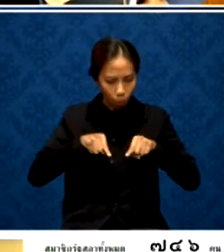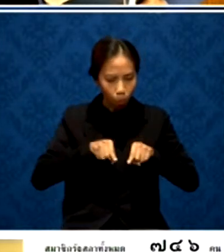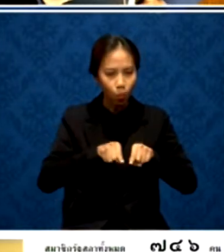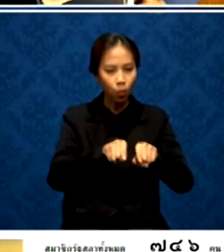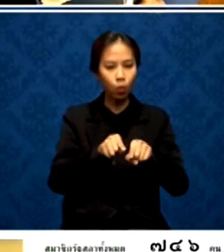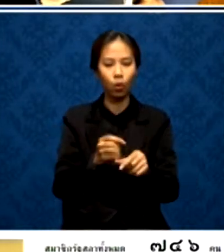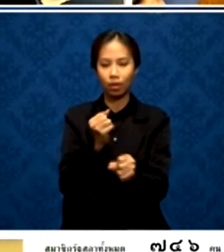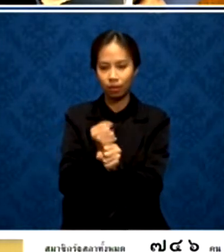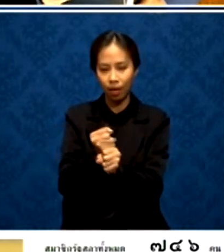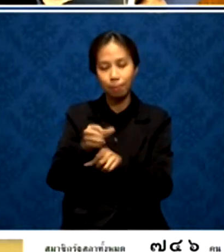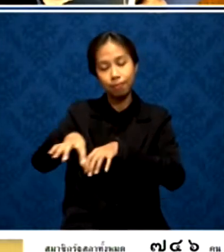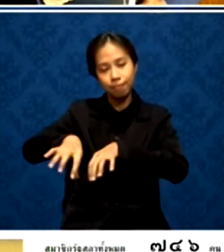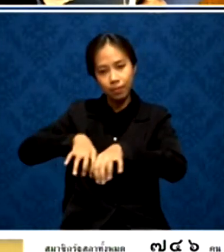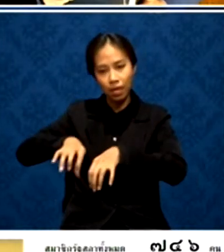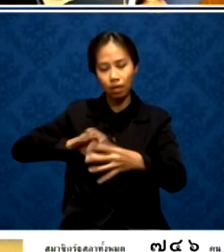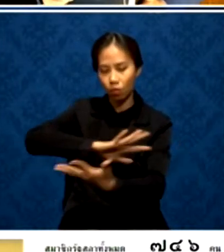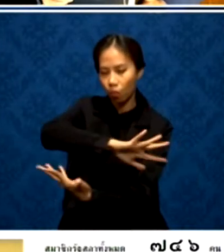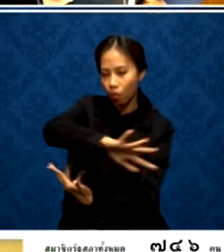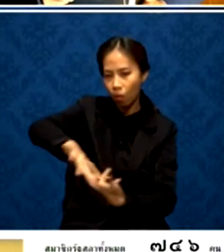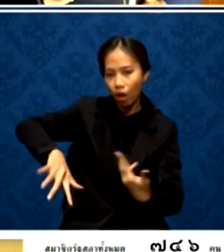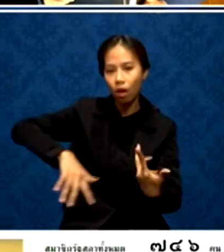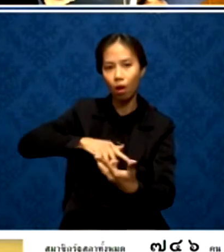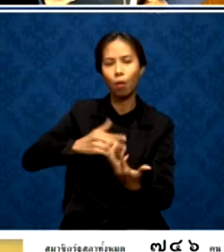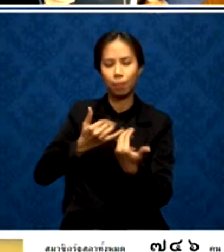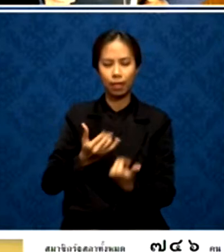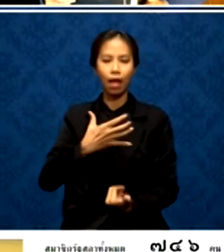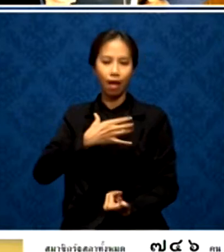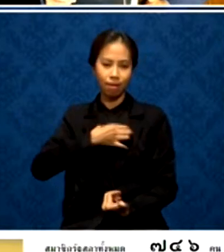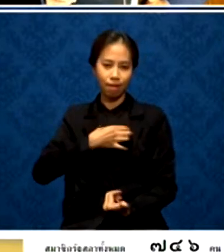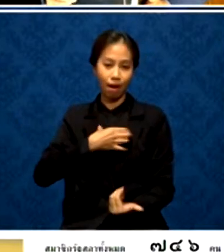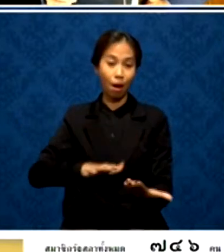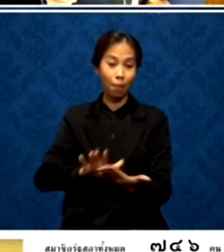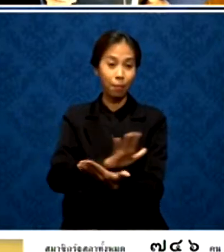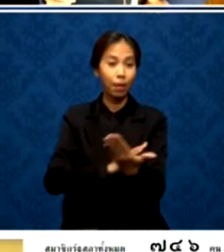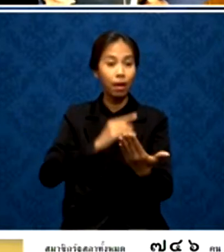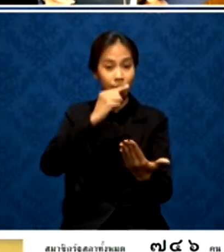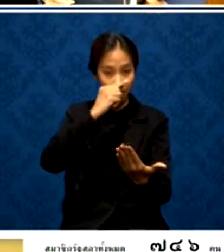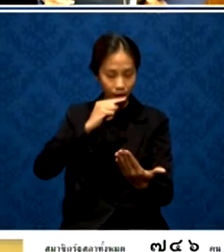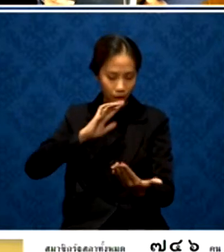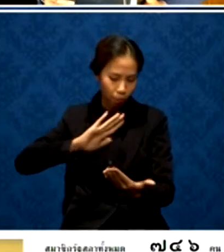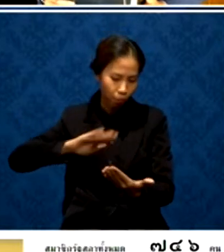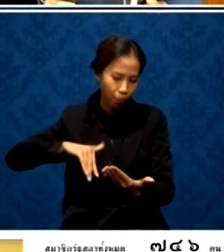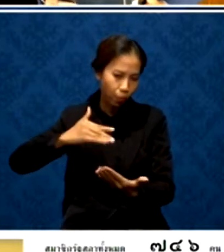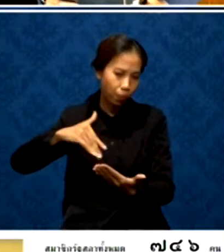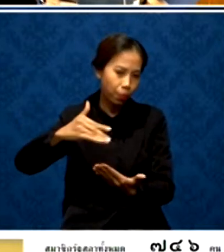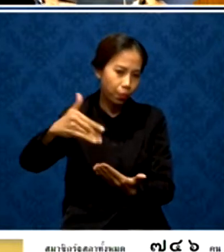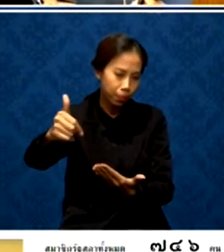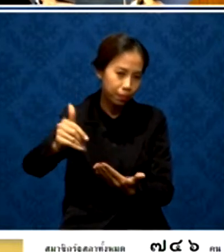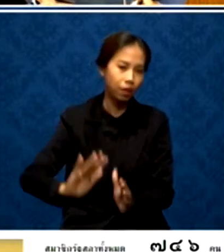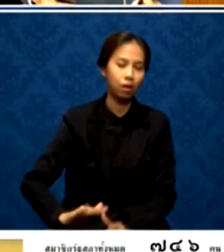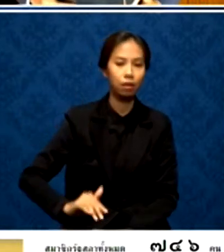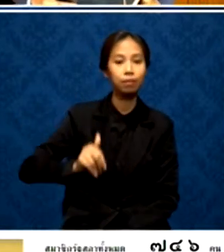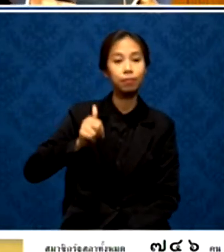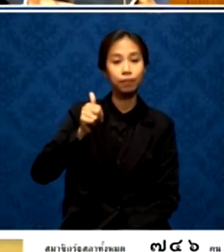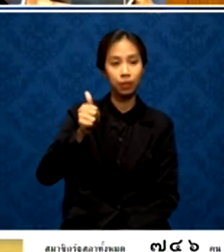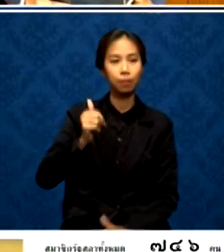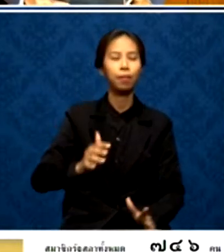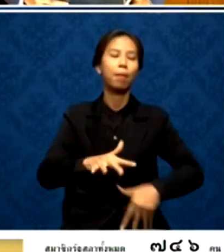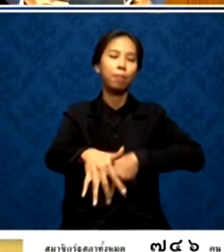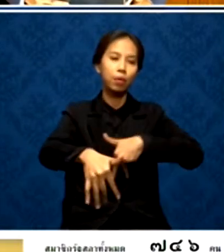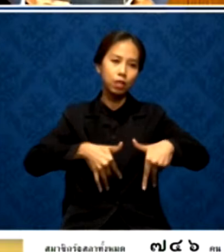พแวดล้อมเพื่อให้ประเทศก้าวไปข้างหน้าประชาชนมีความเป็นอยู่ที่ดีและมีรายได้เพิ่ม